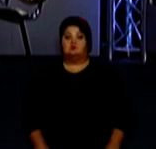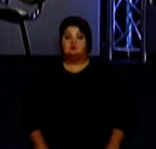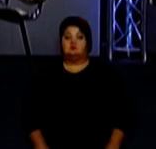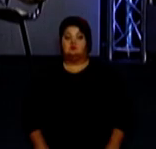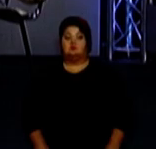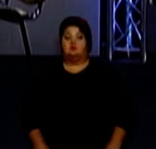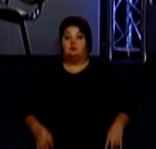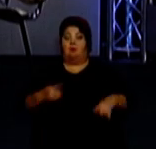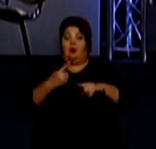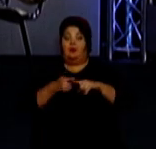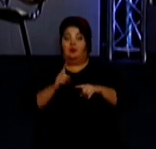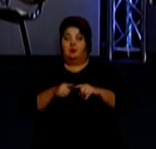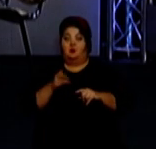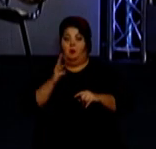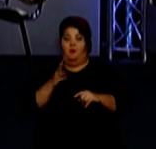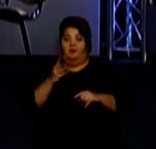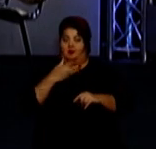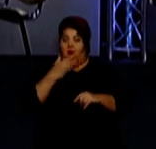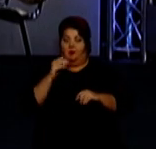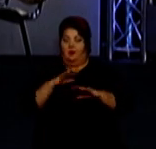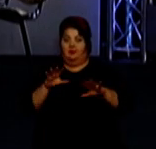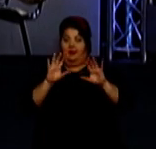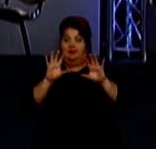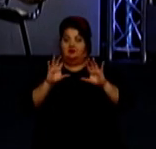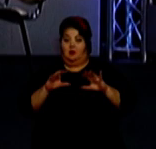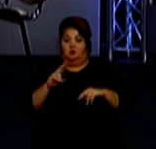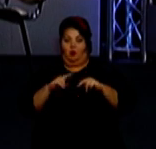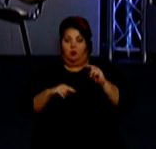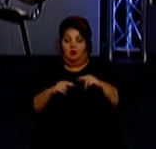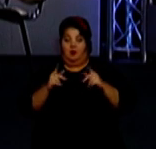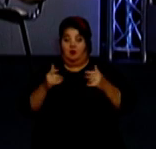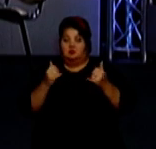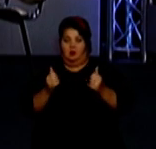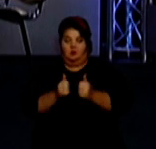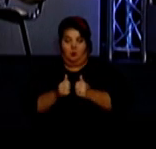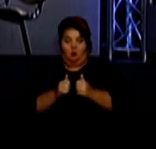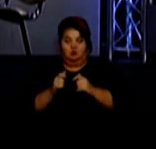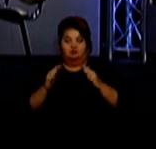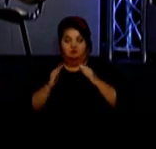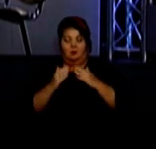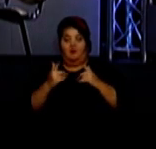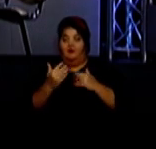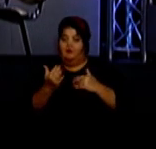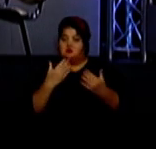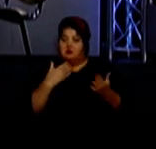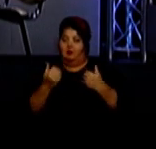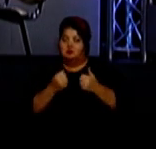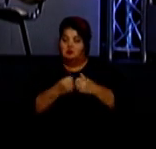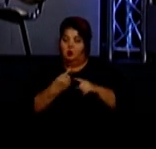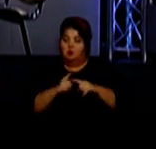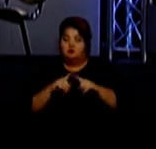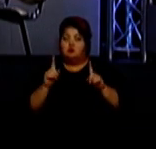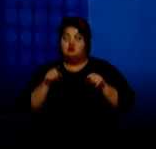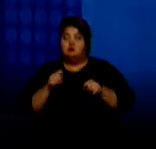На цьому відео немає незаконного будівництва, яке зараз триває поряд з кадетським корпусом. Яке ваше ставлення до цього? Що з тим